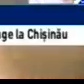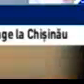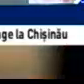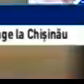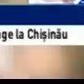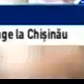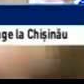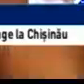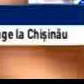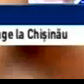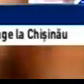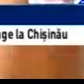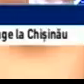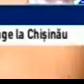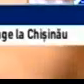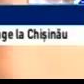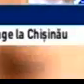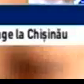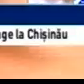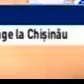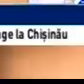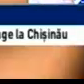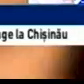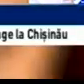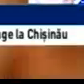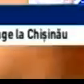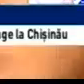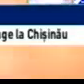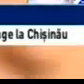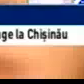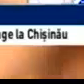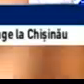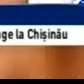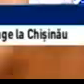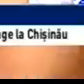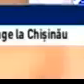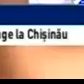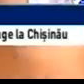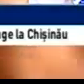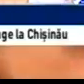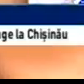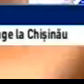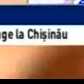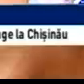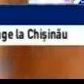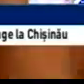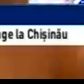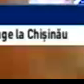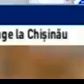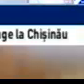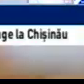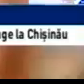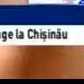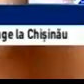localitatea Cornești, raionul Ungheni. A început o nouă zi. Ai stat 7 ore în vamă, mai bine 7 ore ultima oară. A stat 3